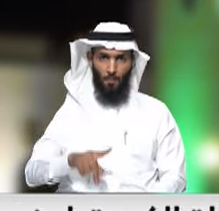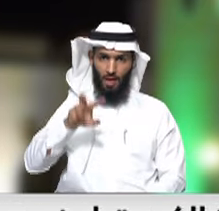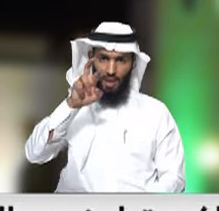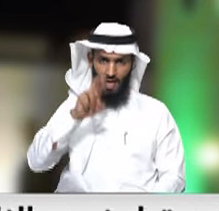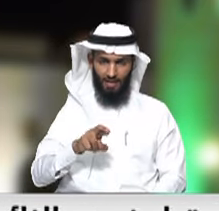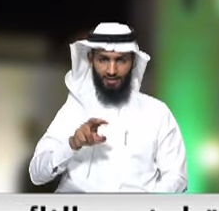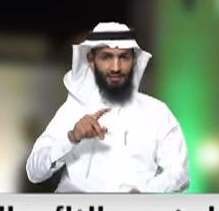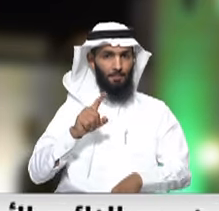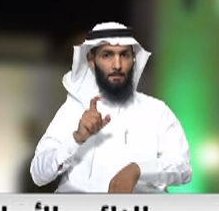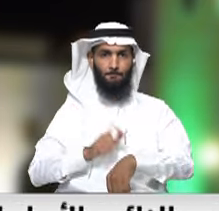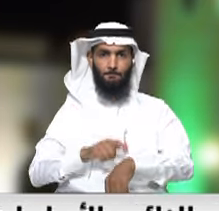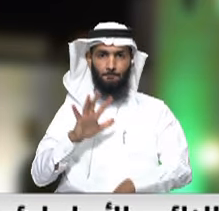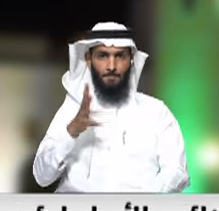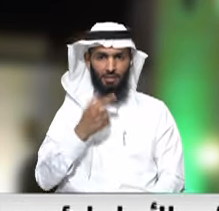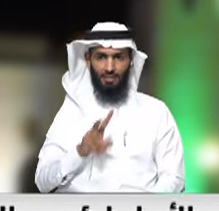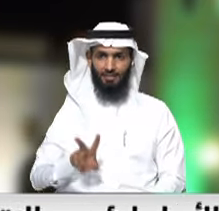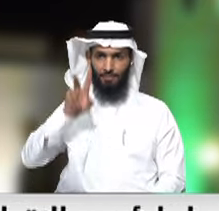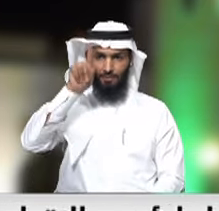الموافق